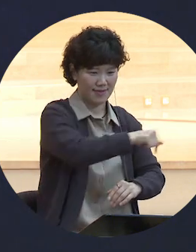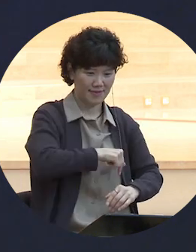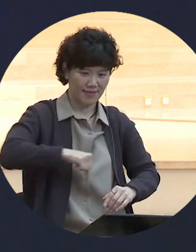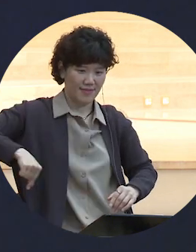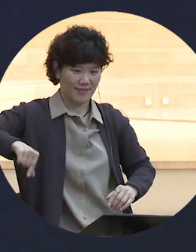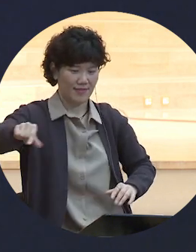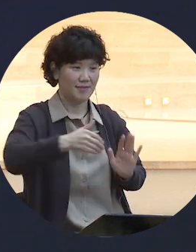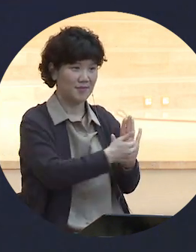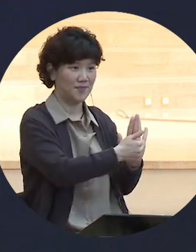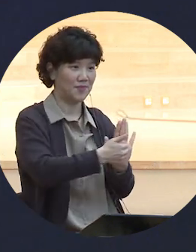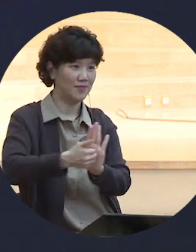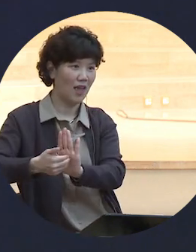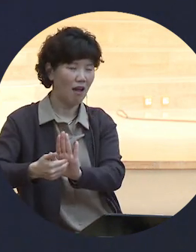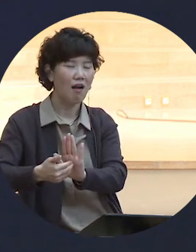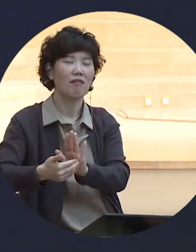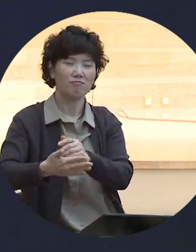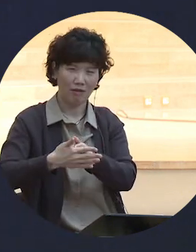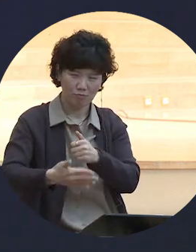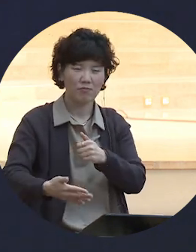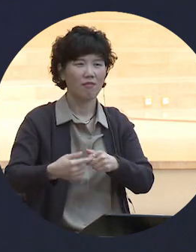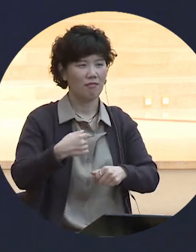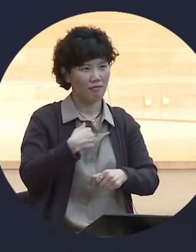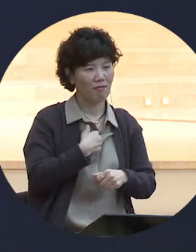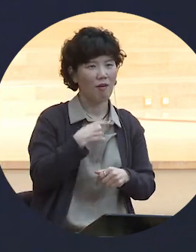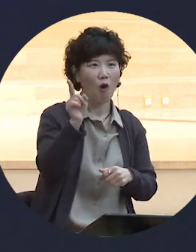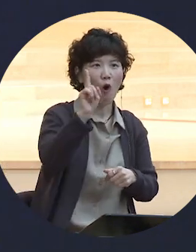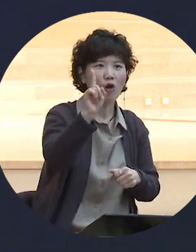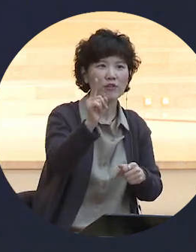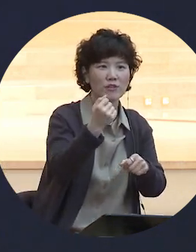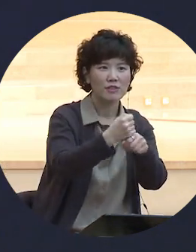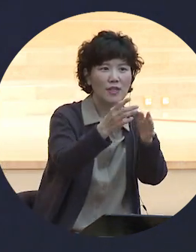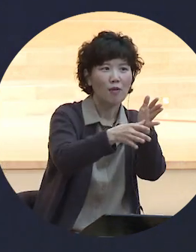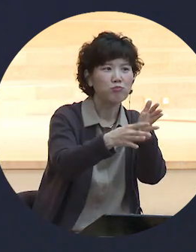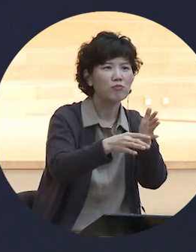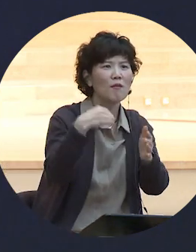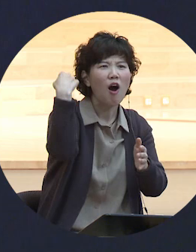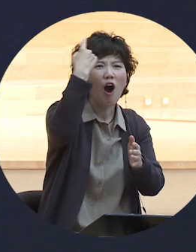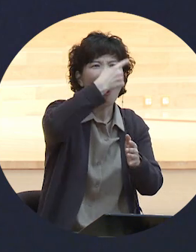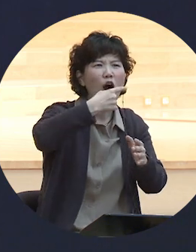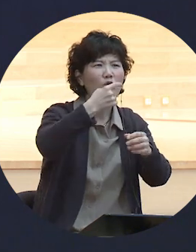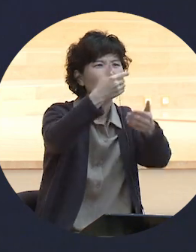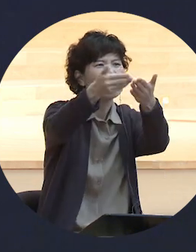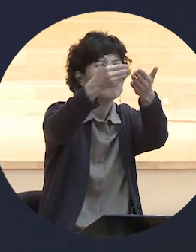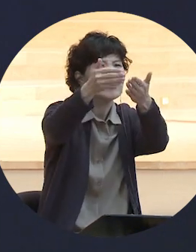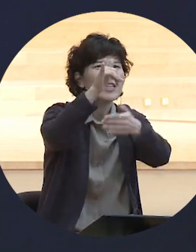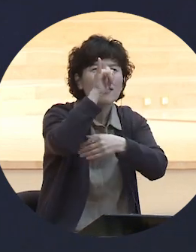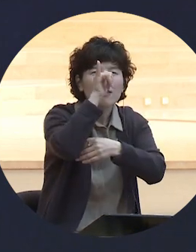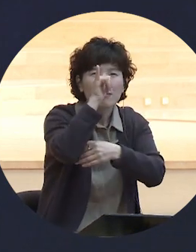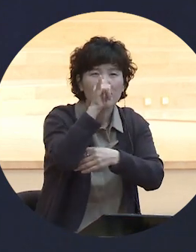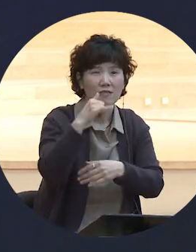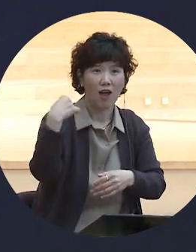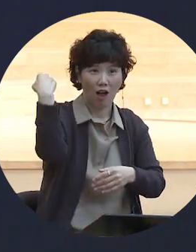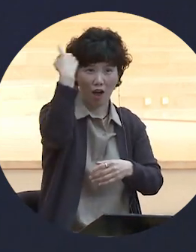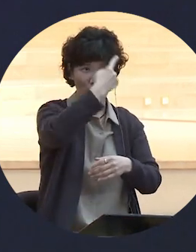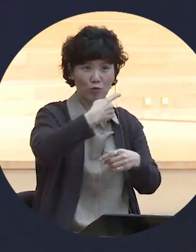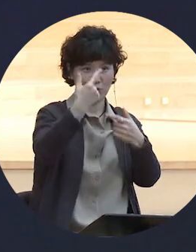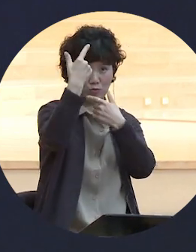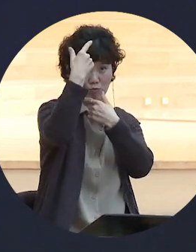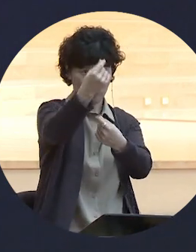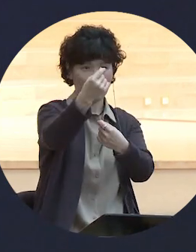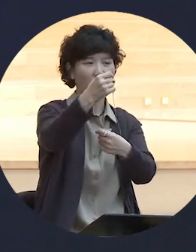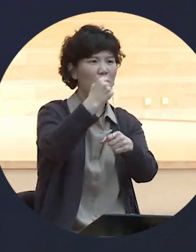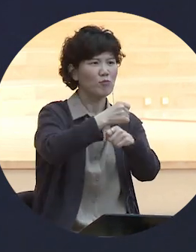딱 치고 그렇게 있는 거예요. 어떤 작품은요 사람 얼굴을 그렸는데, 아니 제대로 그려야 될 거 아닙니까?